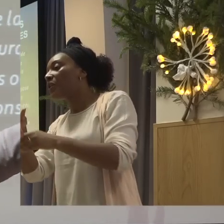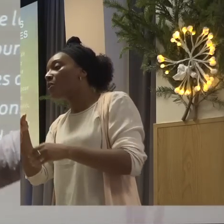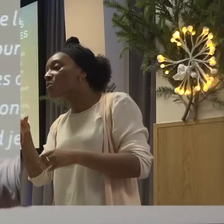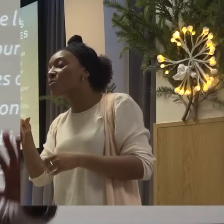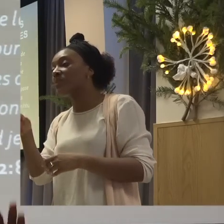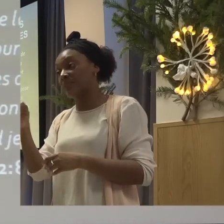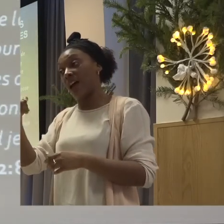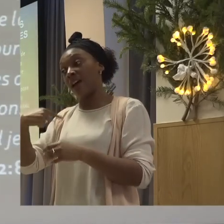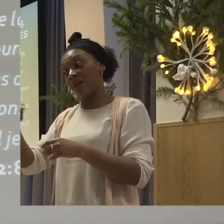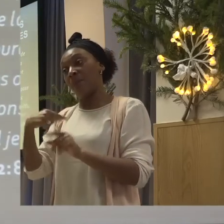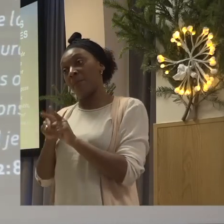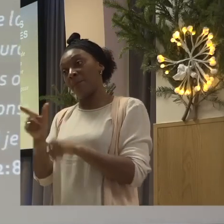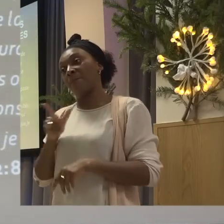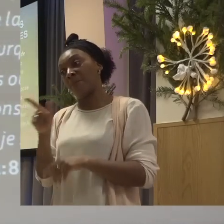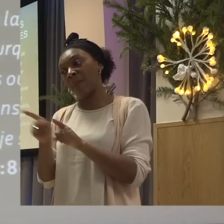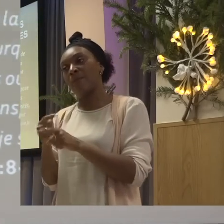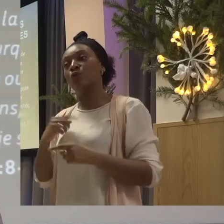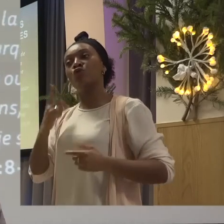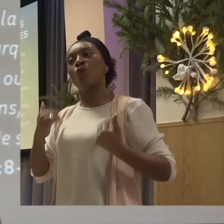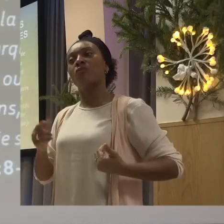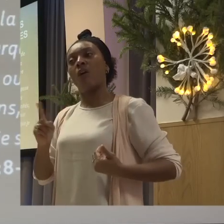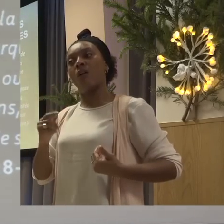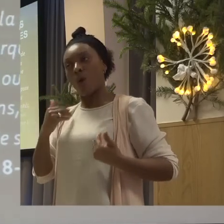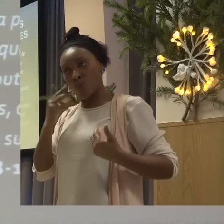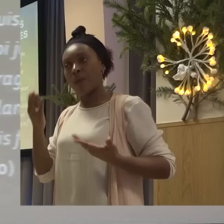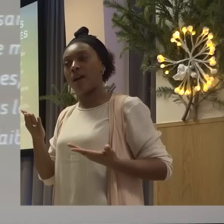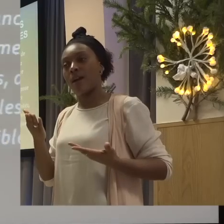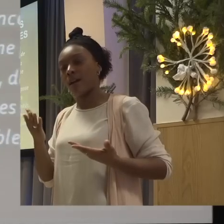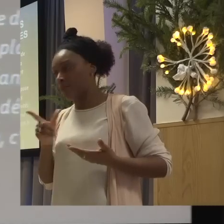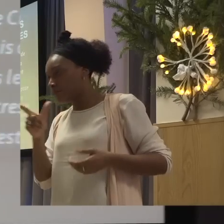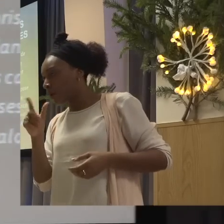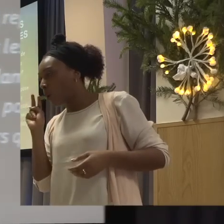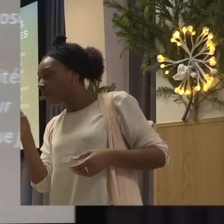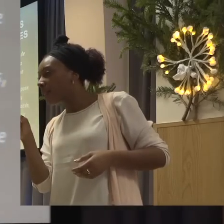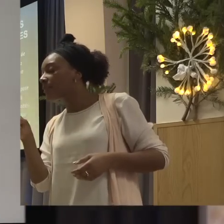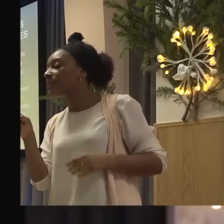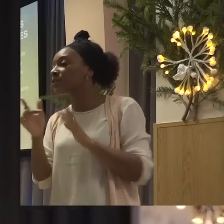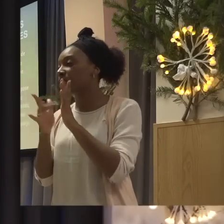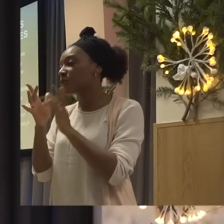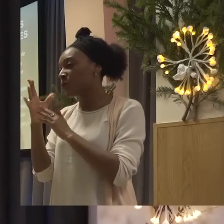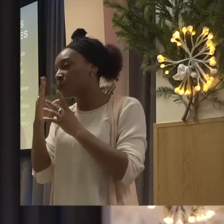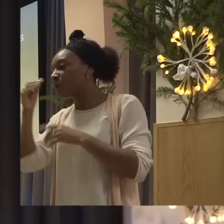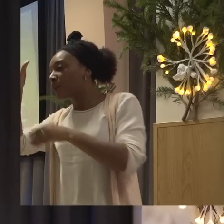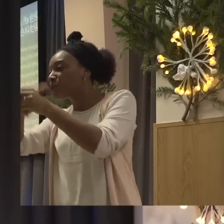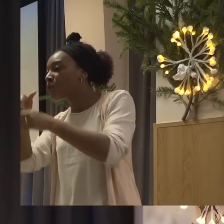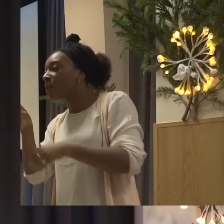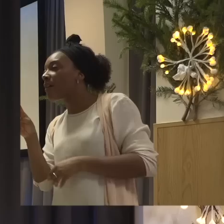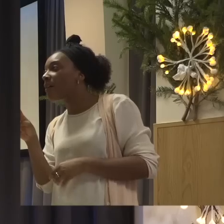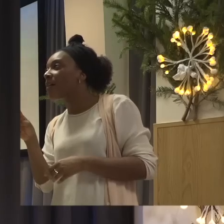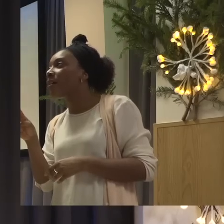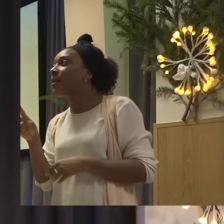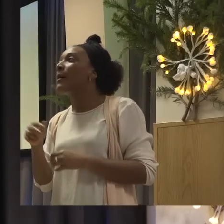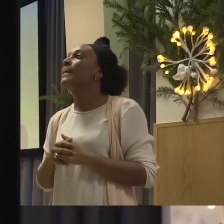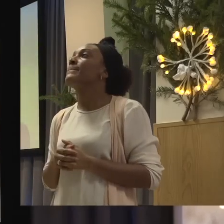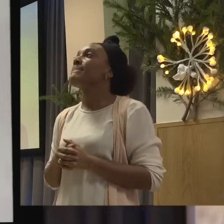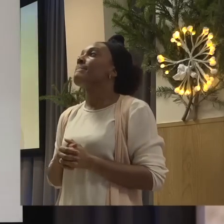notre domaine. Mais je veux regarder l'humanité du Seigneur, Jésus-Christ, et là, qu'est-ce que je vois? Je vois que bien sûr qu'il y